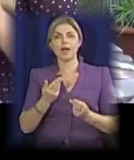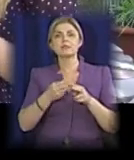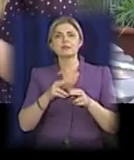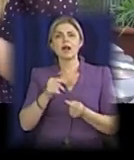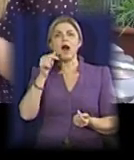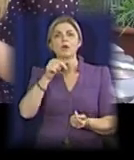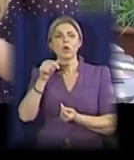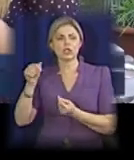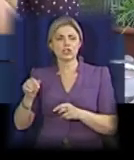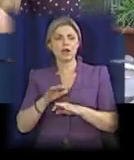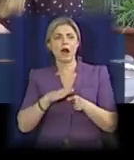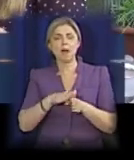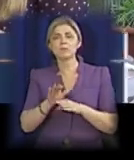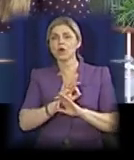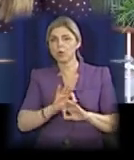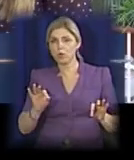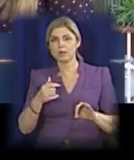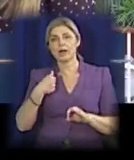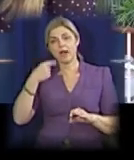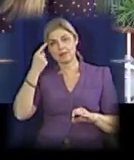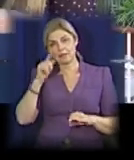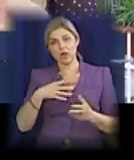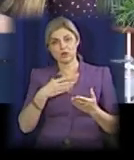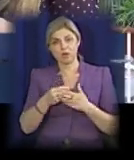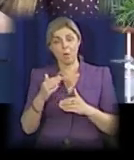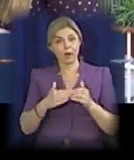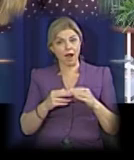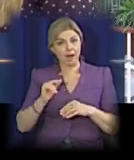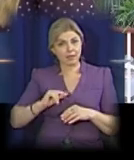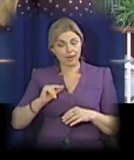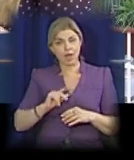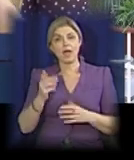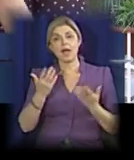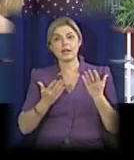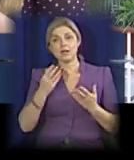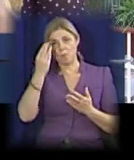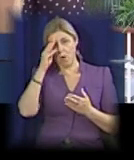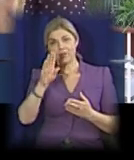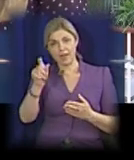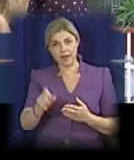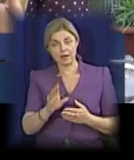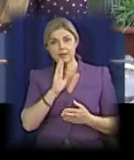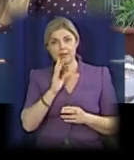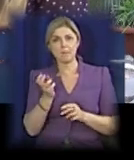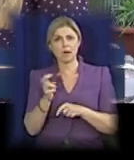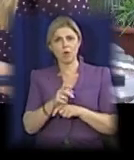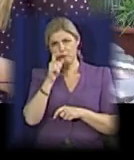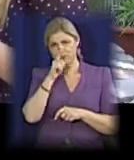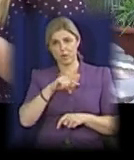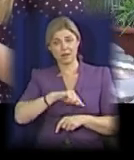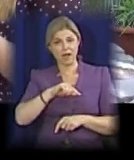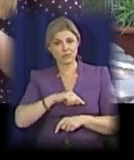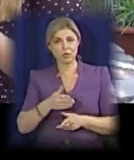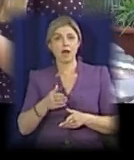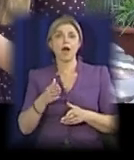Я знаю на своїй практиці, якщо модель приходить уже з поганим настроєм, тобто